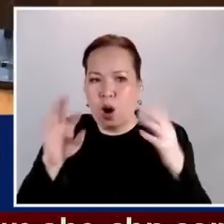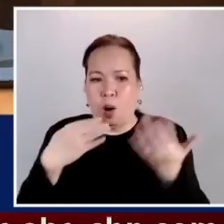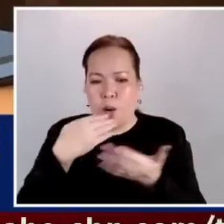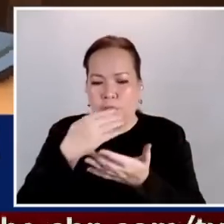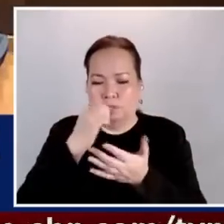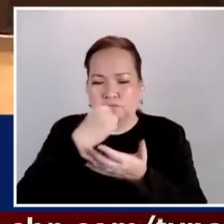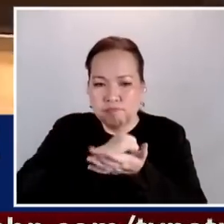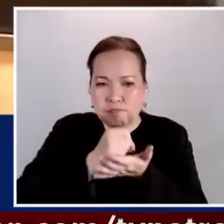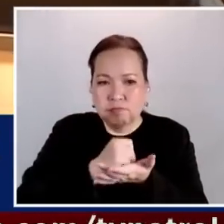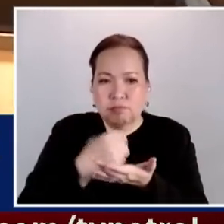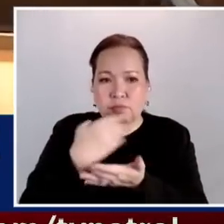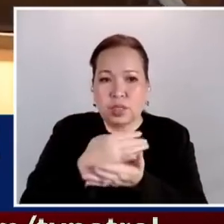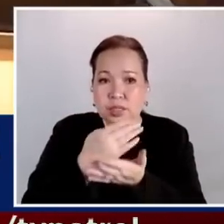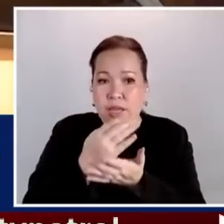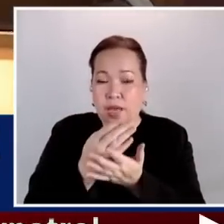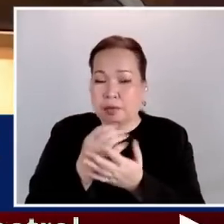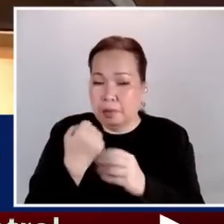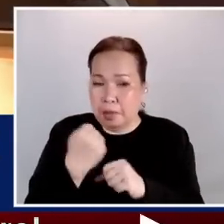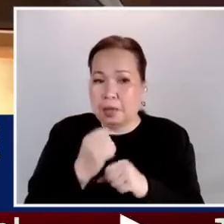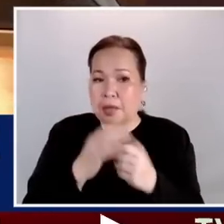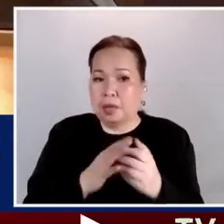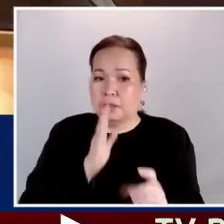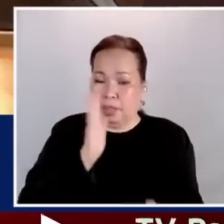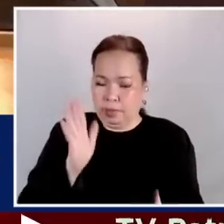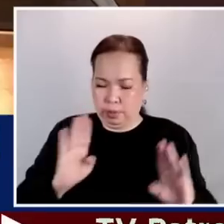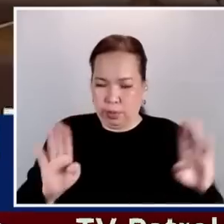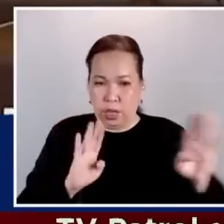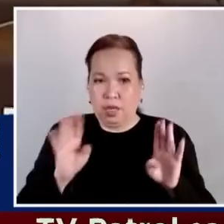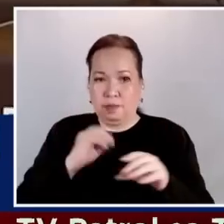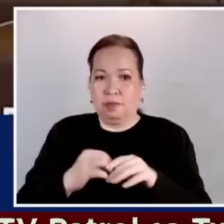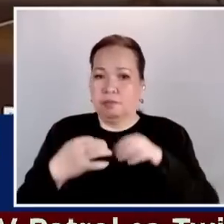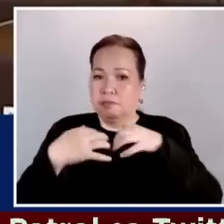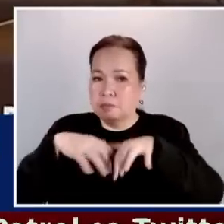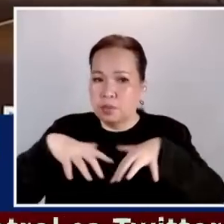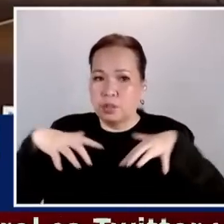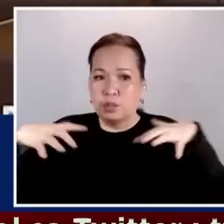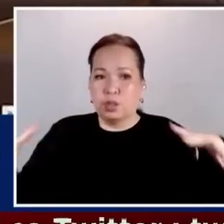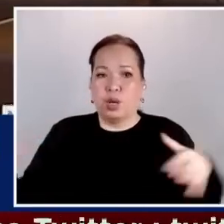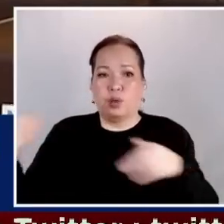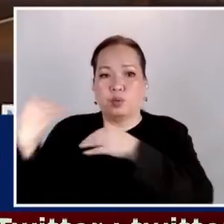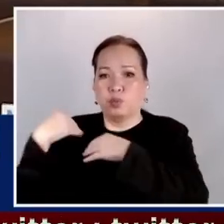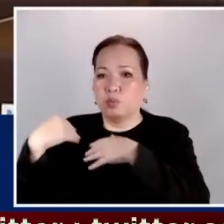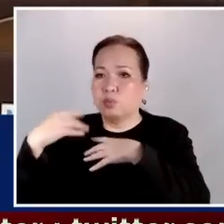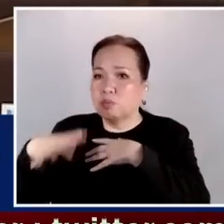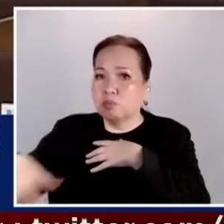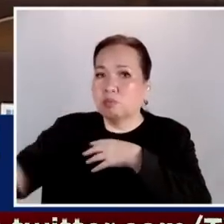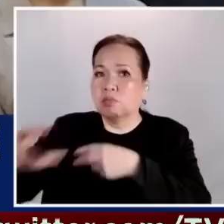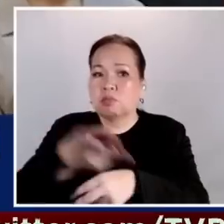batas, tamang decorum sa mga sesyon at pagdinig, obligasyon sa mga nasasakupan at